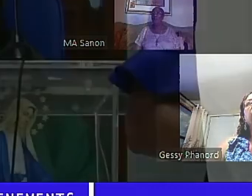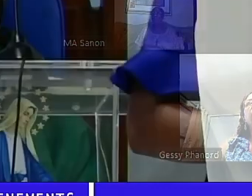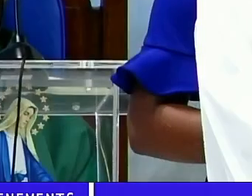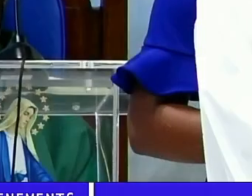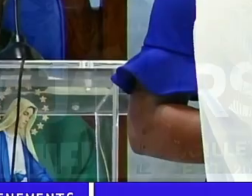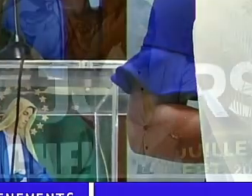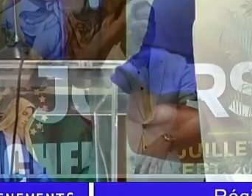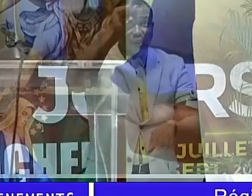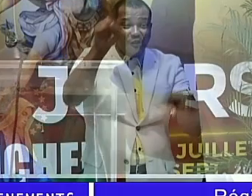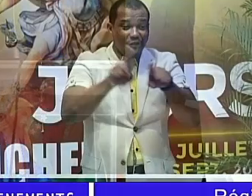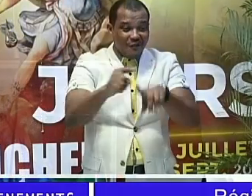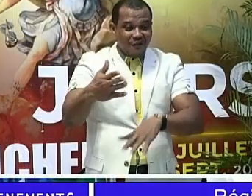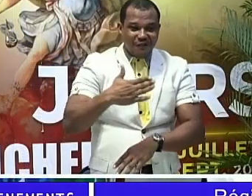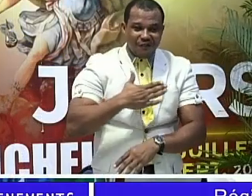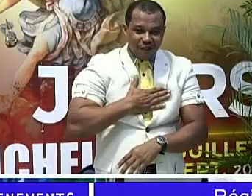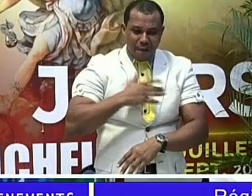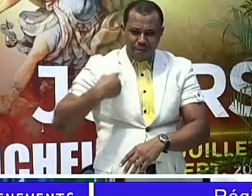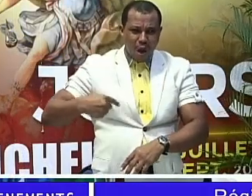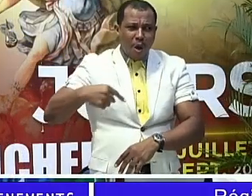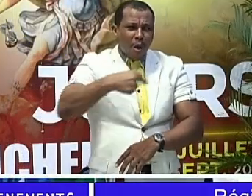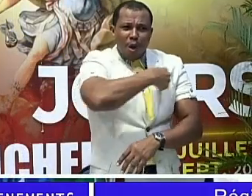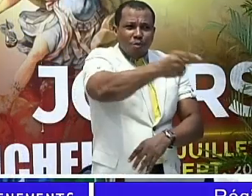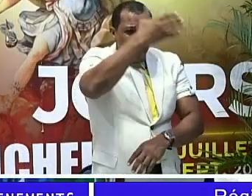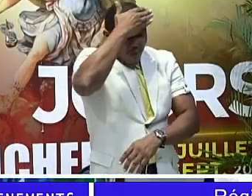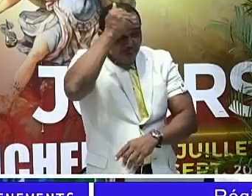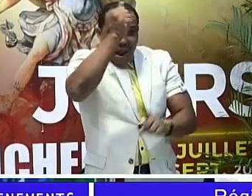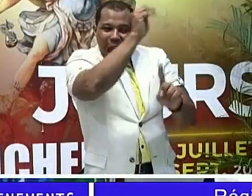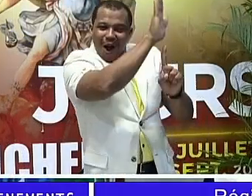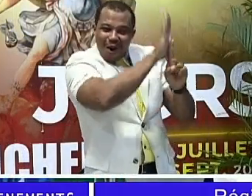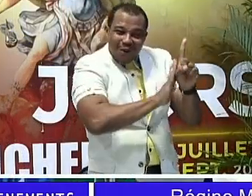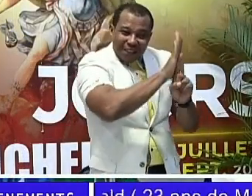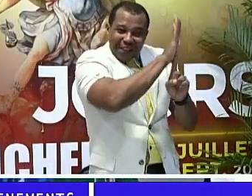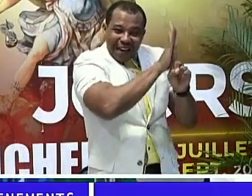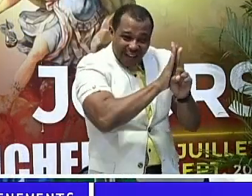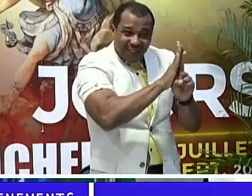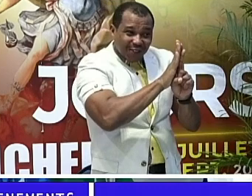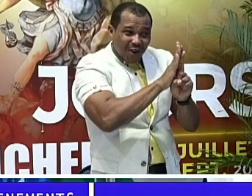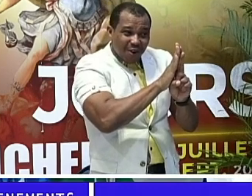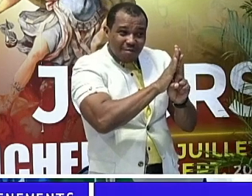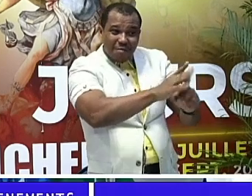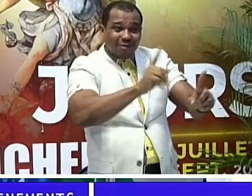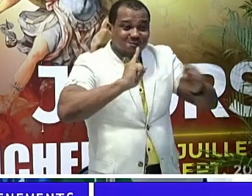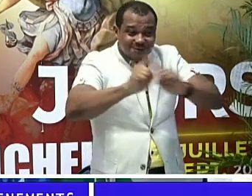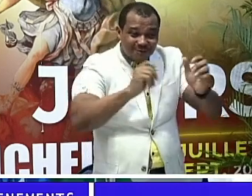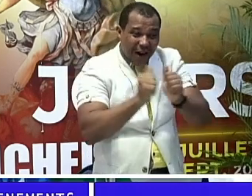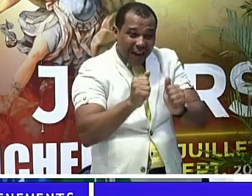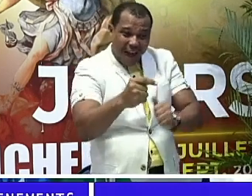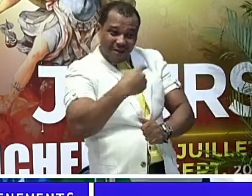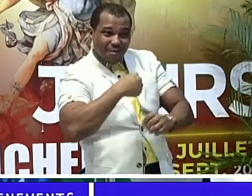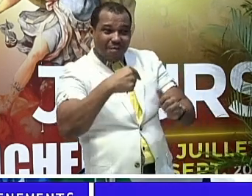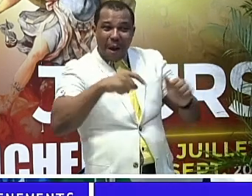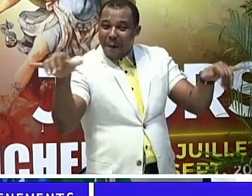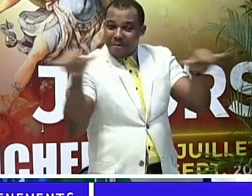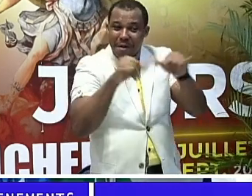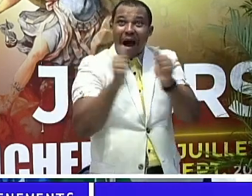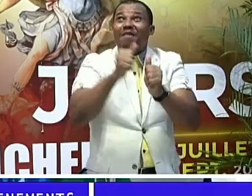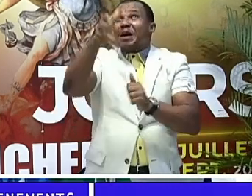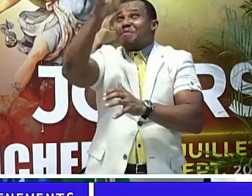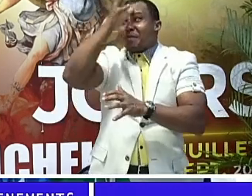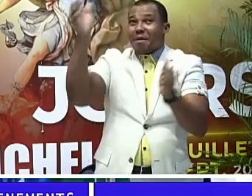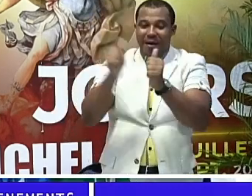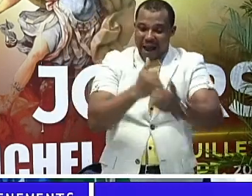Frèmio, n'oubliez consolation, hein, moi t'ai parlé avec nous, hein, tant que papa a parlé petit